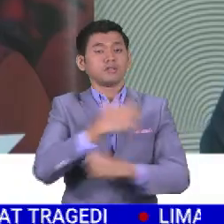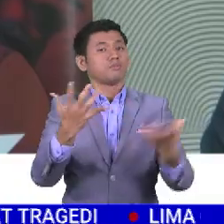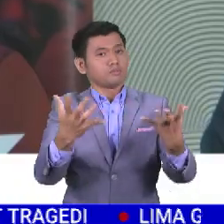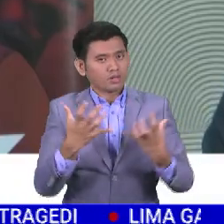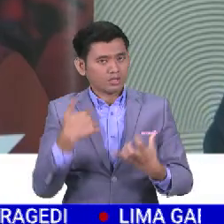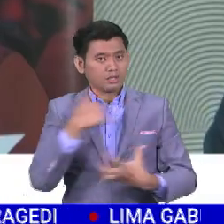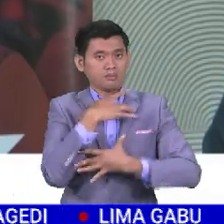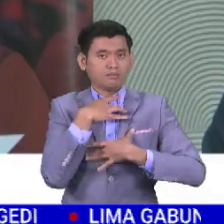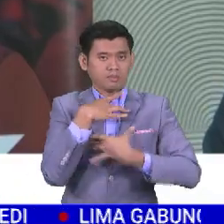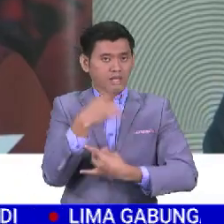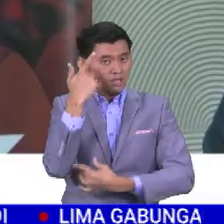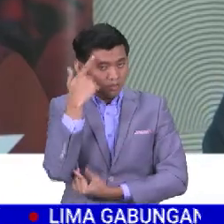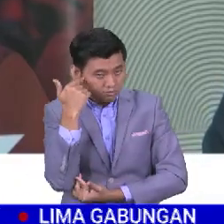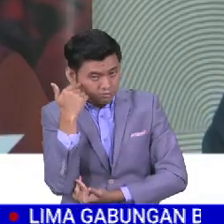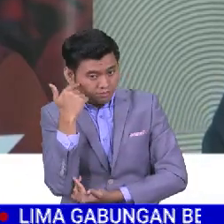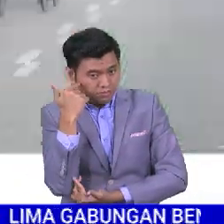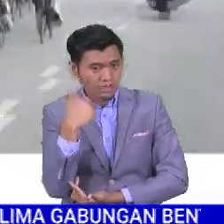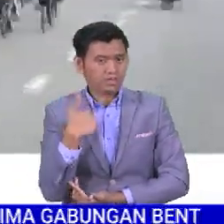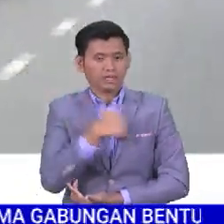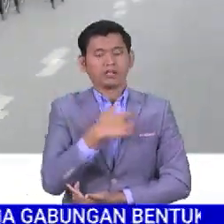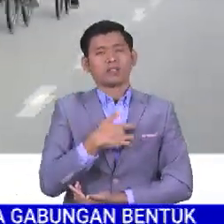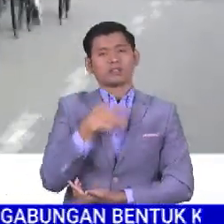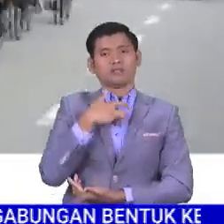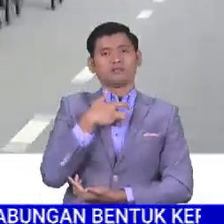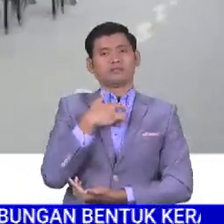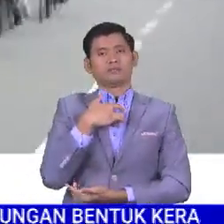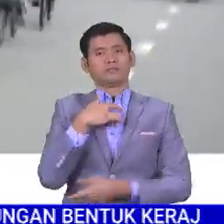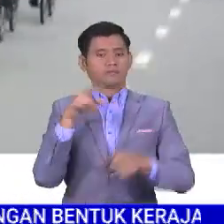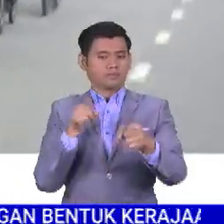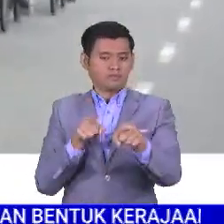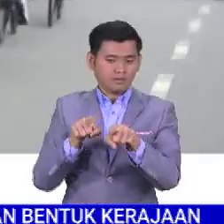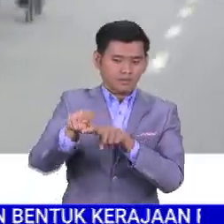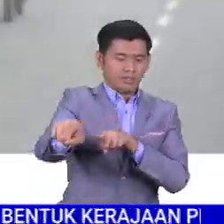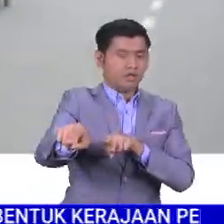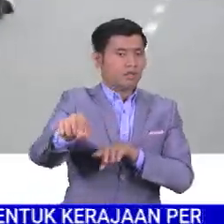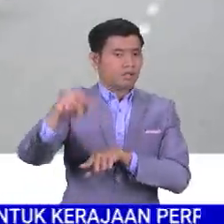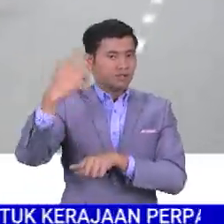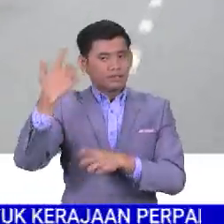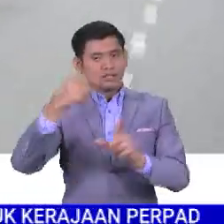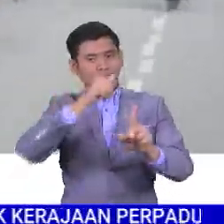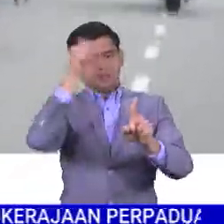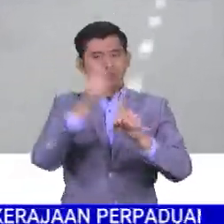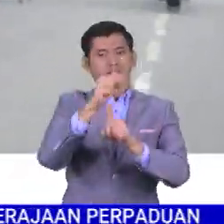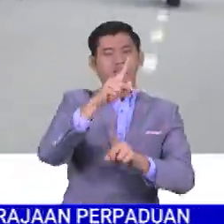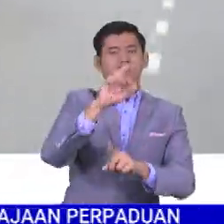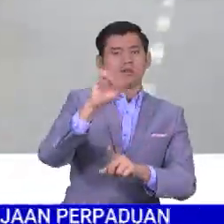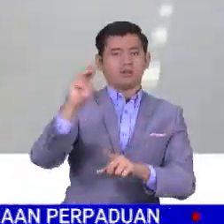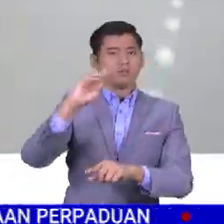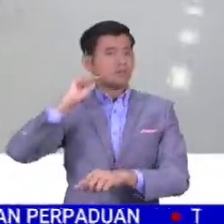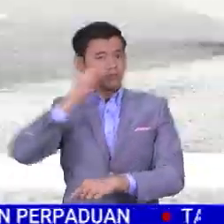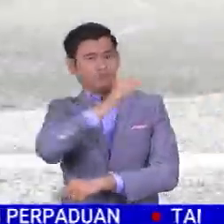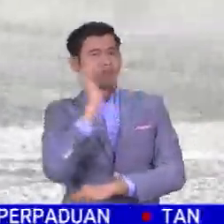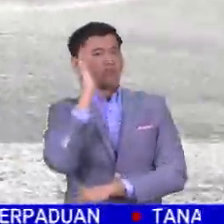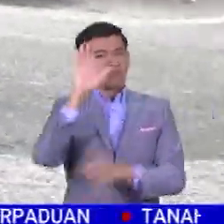kita berminat nak rasa. Perlumbaan yang mengambil inspirasi daripada cabaran KOM Taiwan ini juga